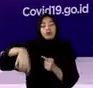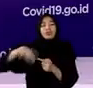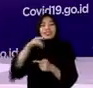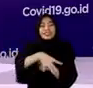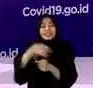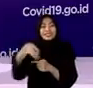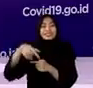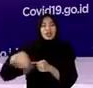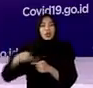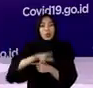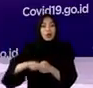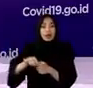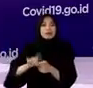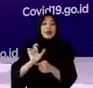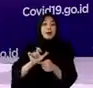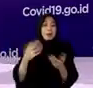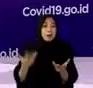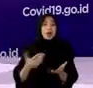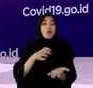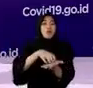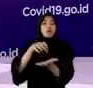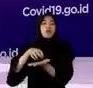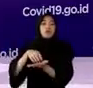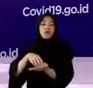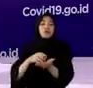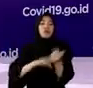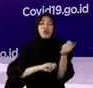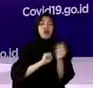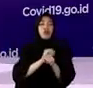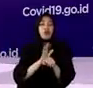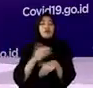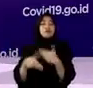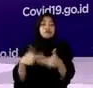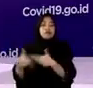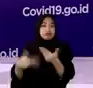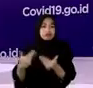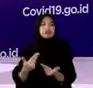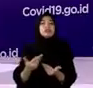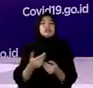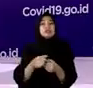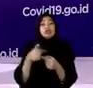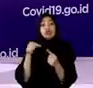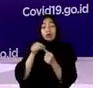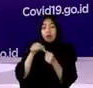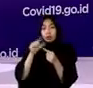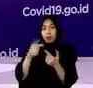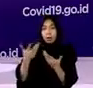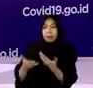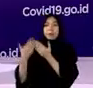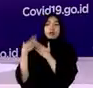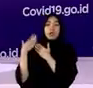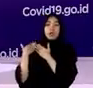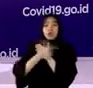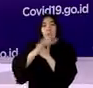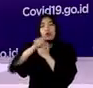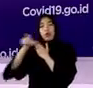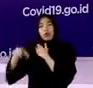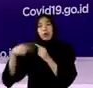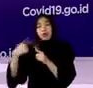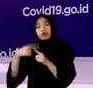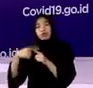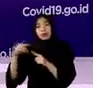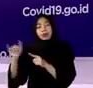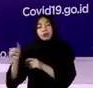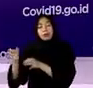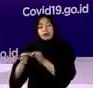ini berperan dalam mengidentifikasi masyarakat yang terjangkit COVID-19 dan segera berkoordinasi dengan